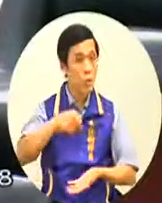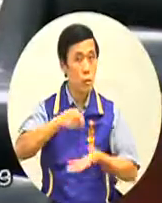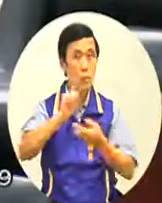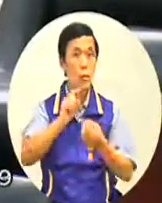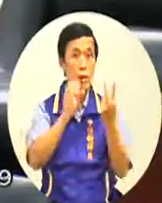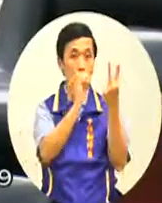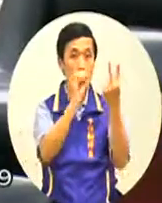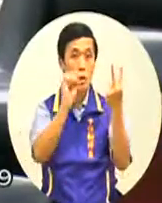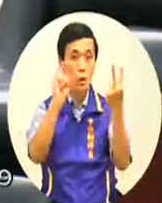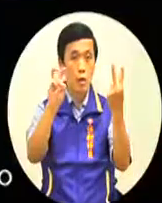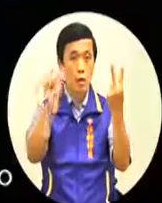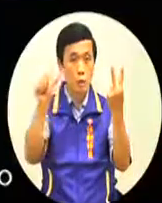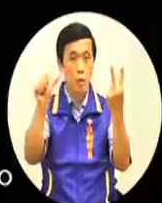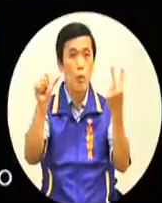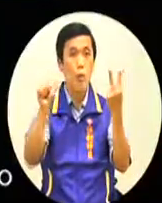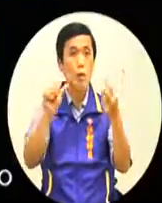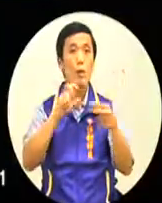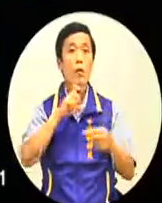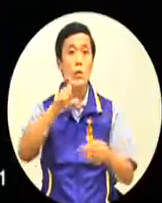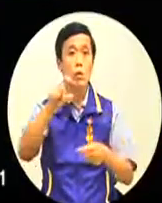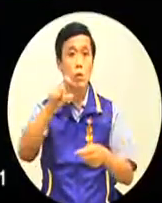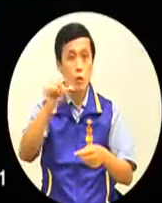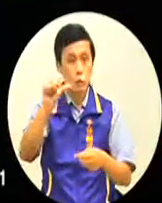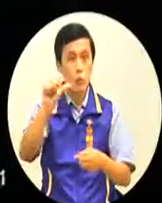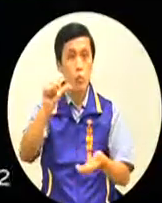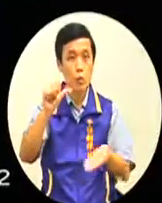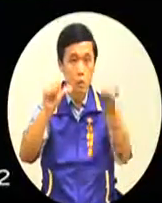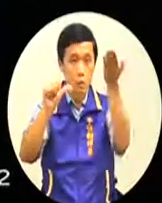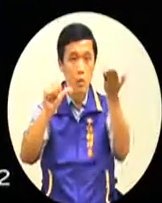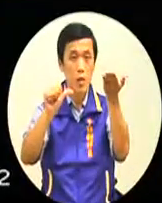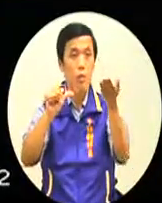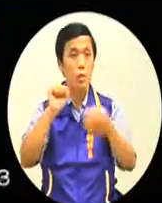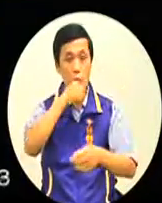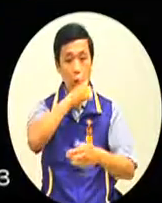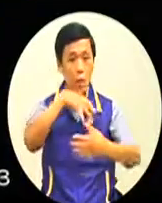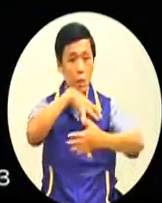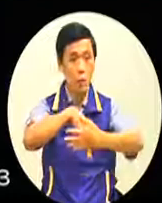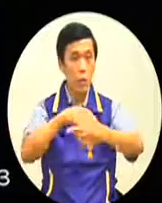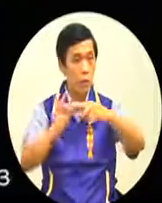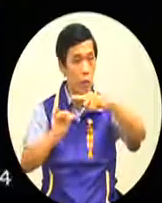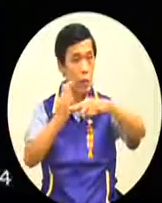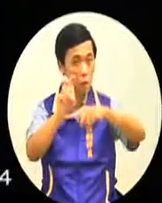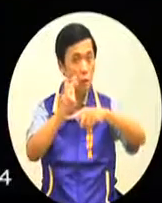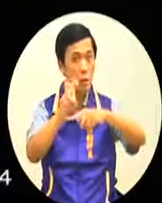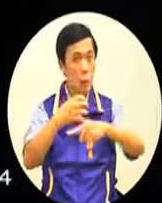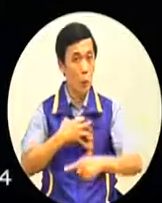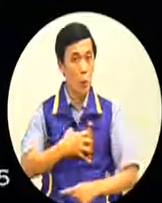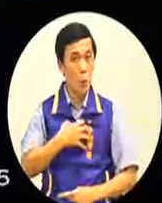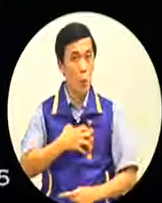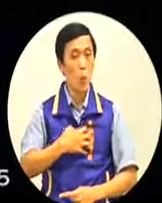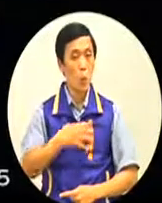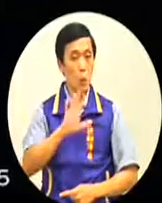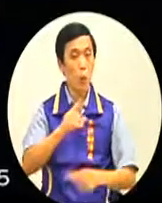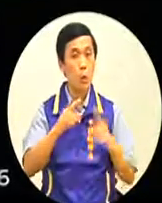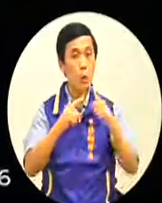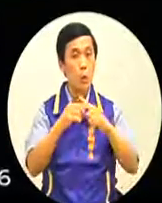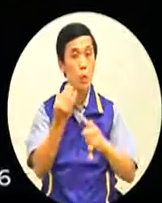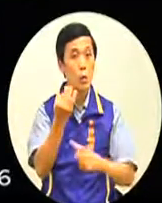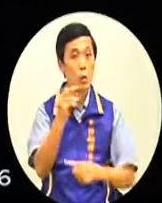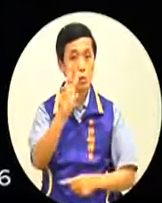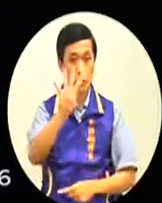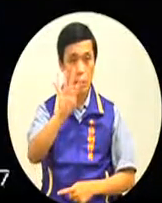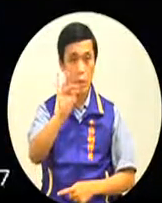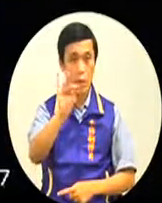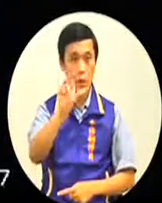2025年65岁以上的老人家会占全台湾 20% 的比例，有473万的人